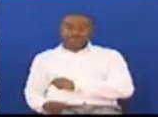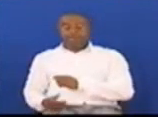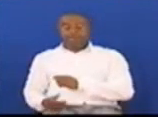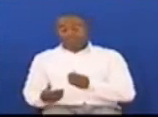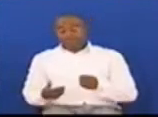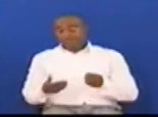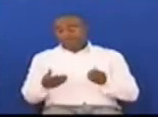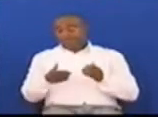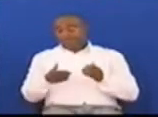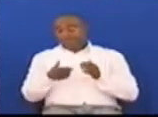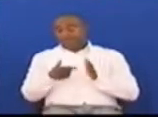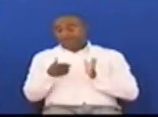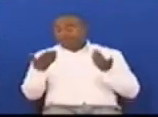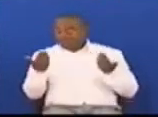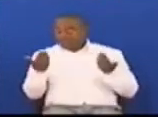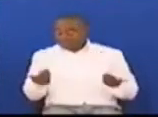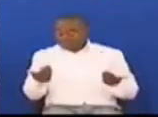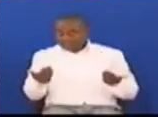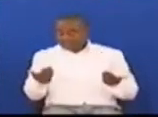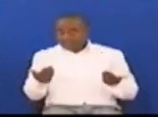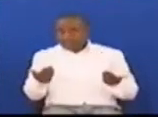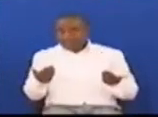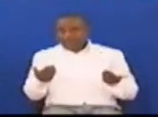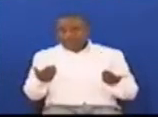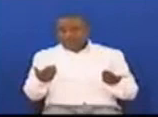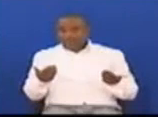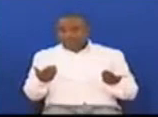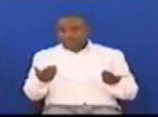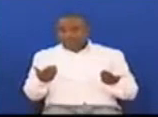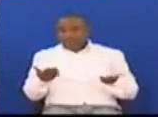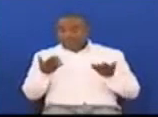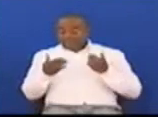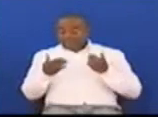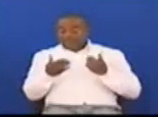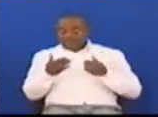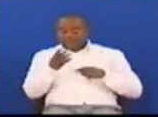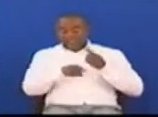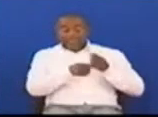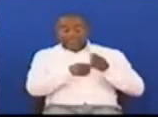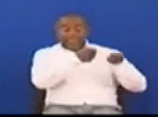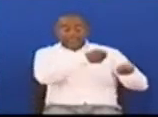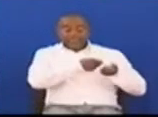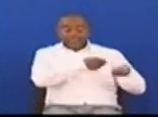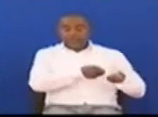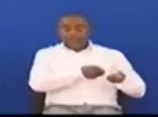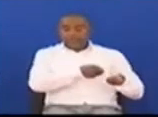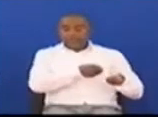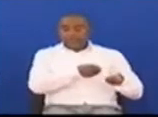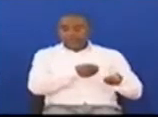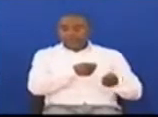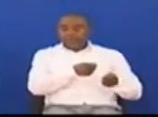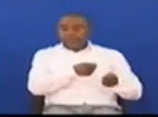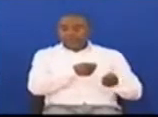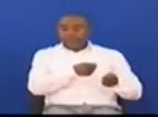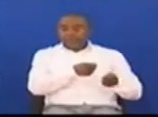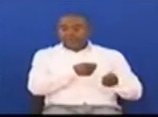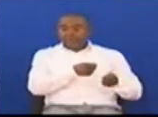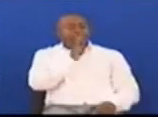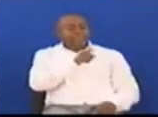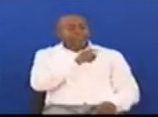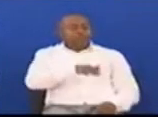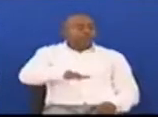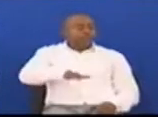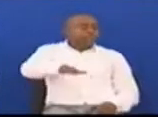hata bila kuongeza juhudi katika kilimo, tuna maeneo karibu